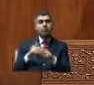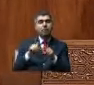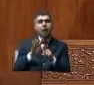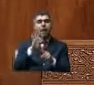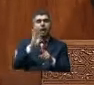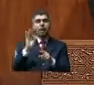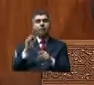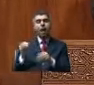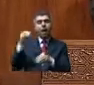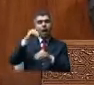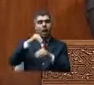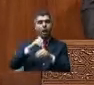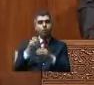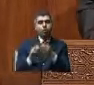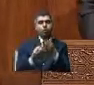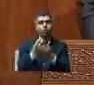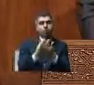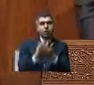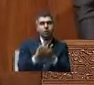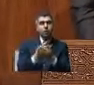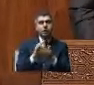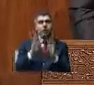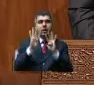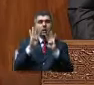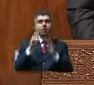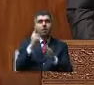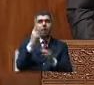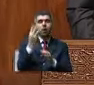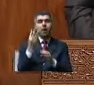أخرى، توزيع 330 سيارة إسعاف،